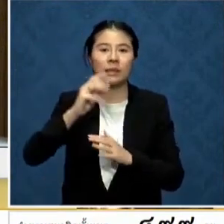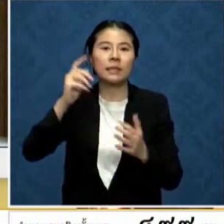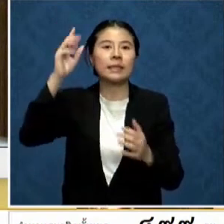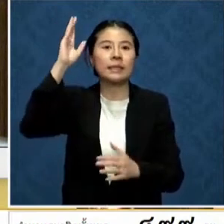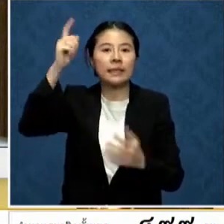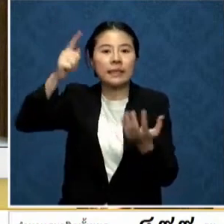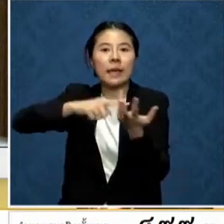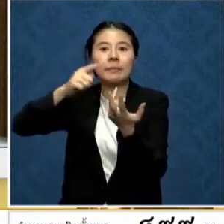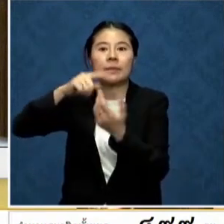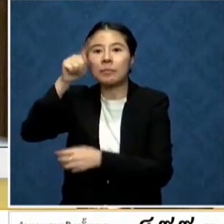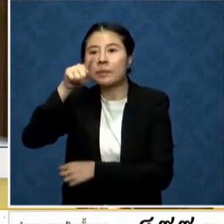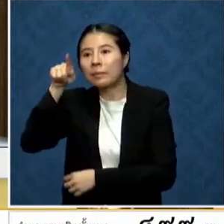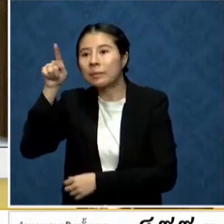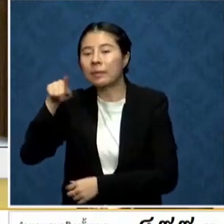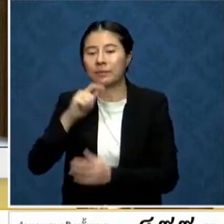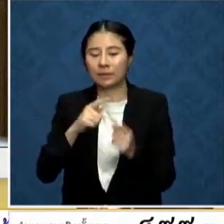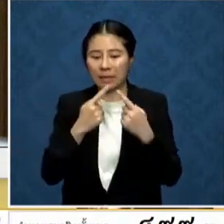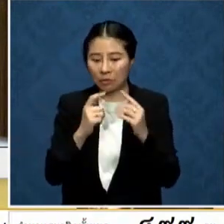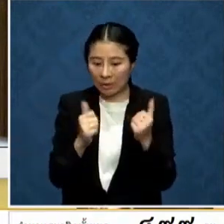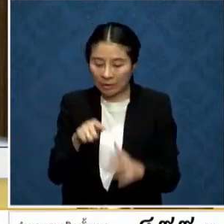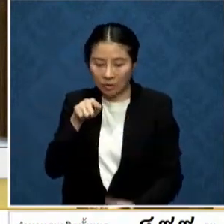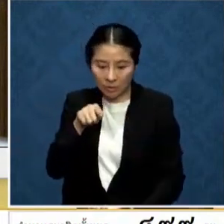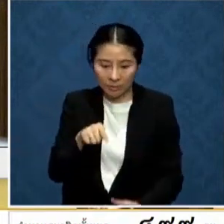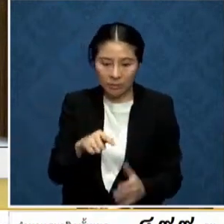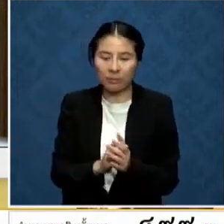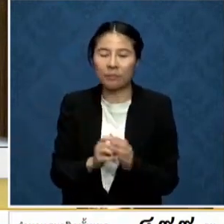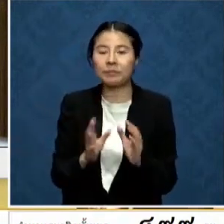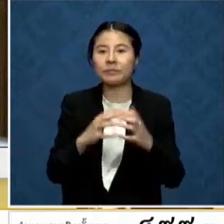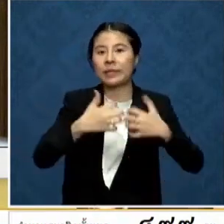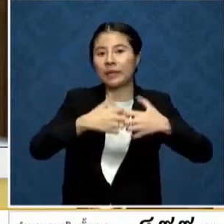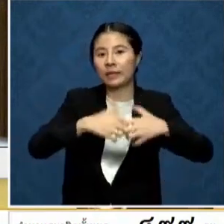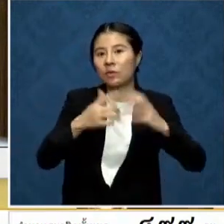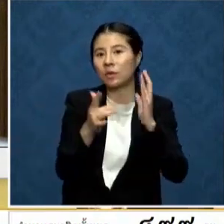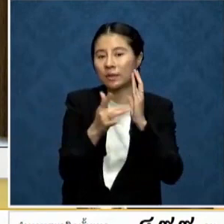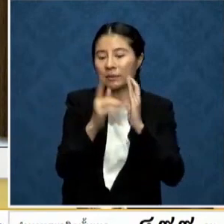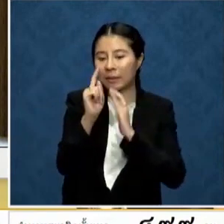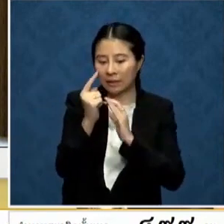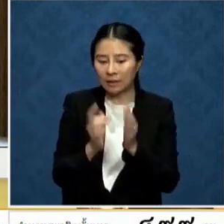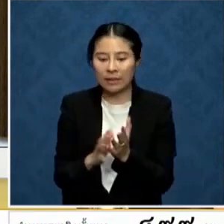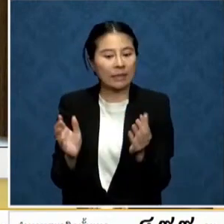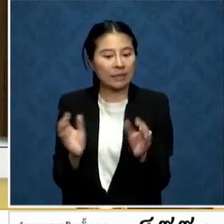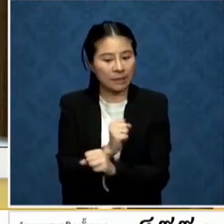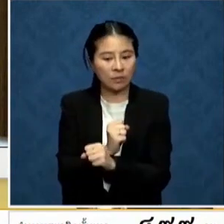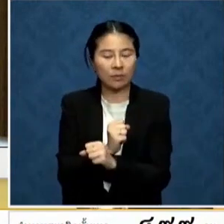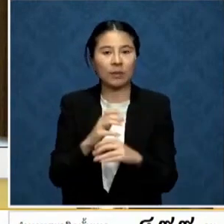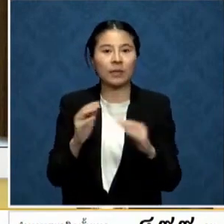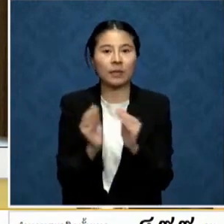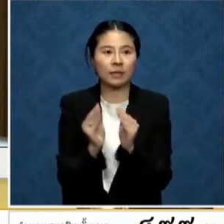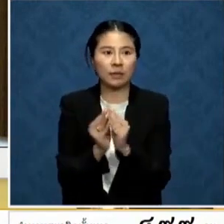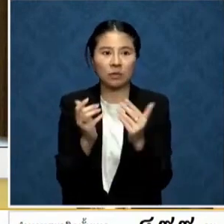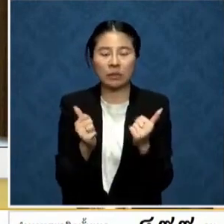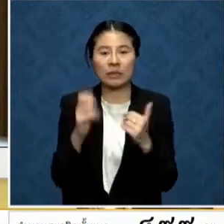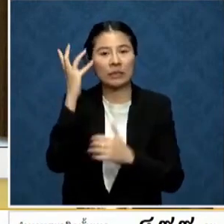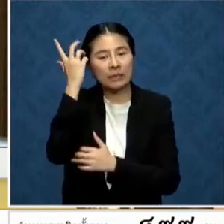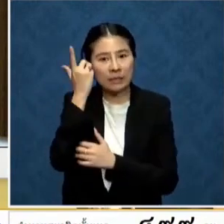จะขึ้นแบบนั้นข้อกังวลในการคงข้อบังคับเกี่ยวกับการนับคะแนนใหม่วไว้อยู่ในวันที่เรามีเทคโนโลยีแบบนี้เนี่ยก็เป็นความกังวลว่าข้อ